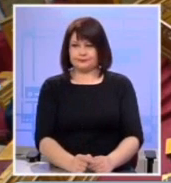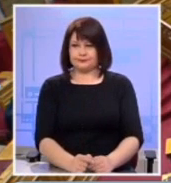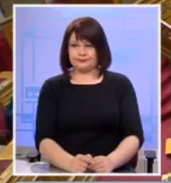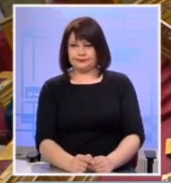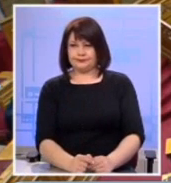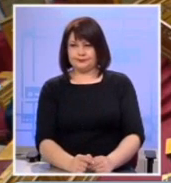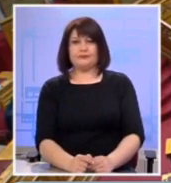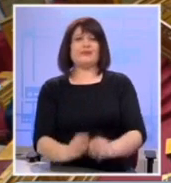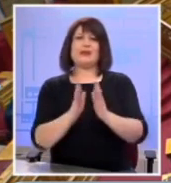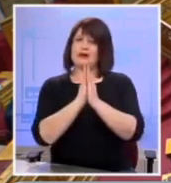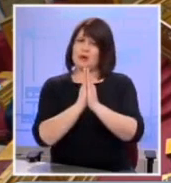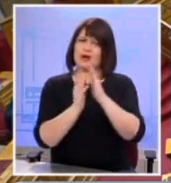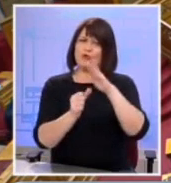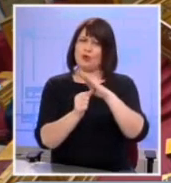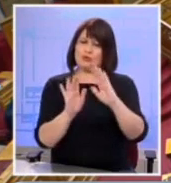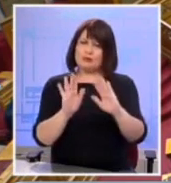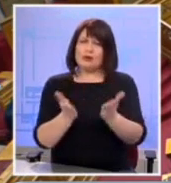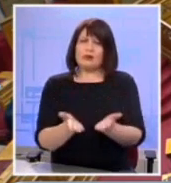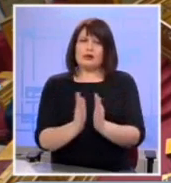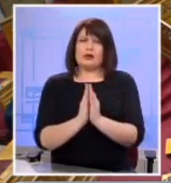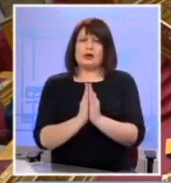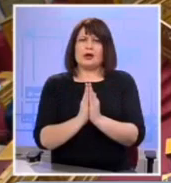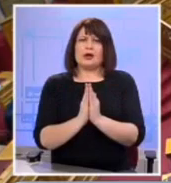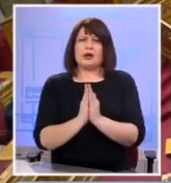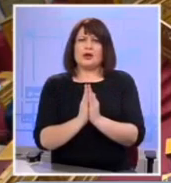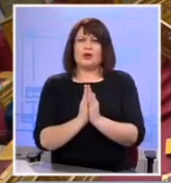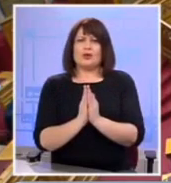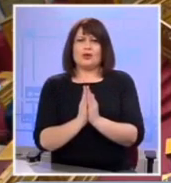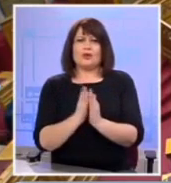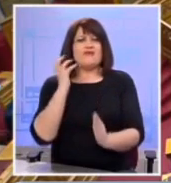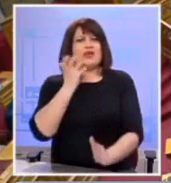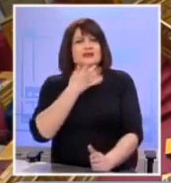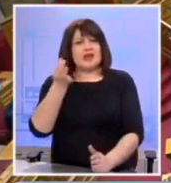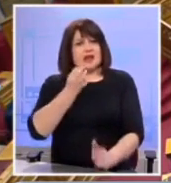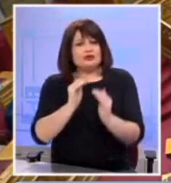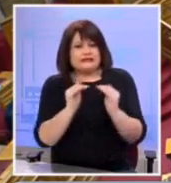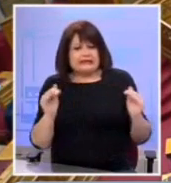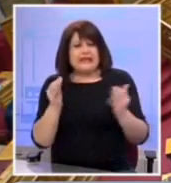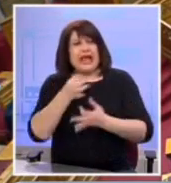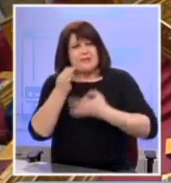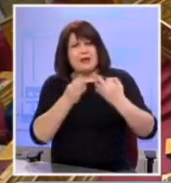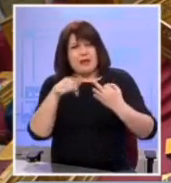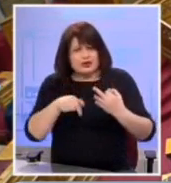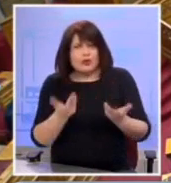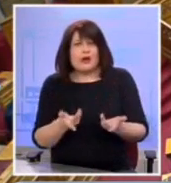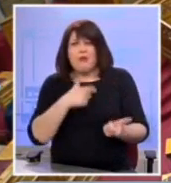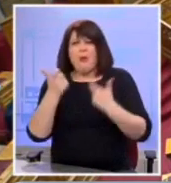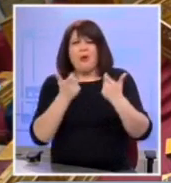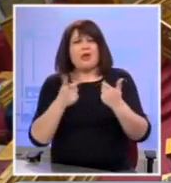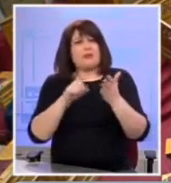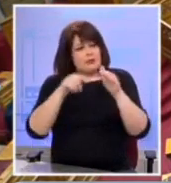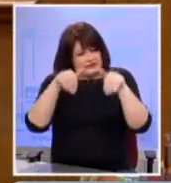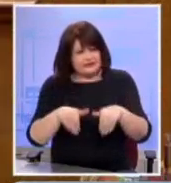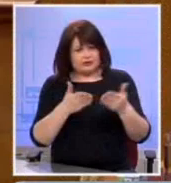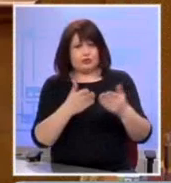βγαίνει κυρίες και κύριοι λοιπόν, συνάδελφοι, σας εξήγησα, ο πρόεδρος του ΠΑΣΟΚ ακούστηκε μέσα σε απόλυτη ησυχία. Σας εξήγησα, παρακαλώ να σεβαστούμε τον